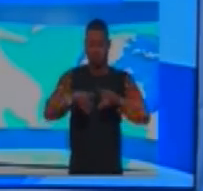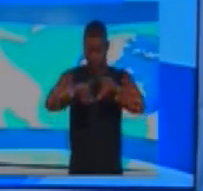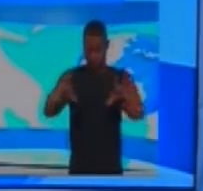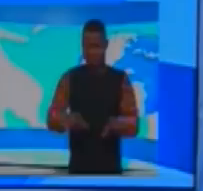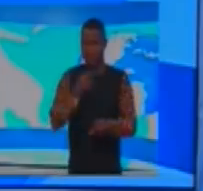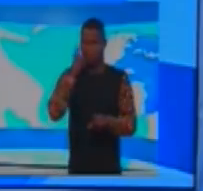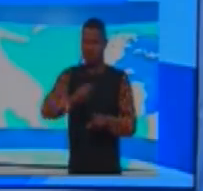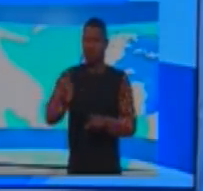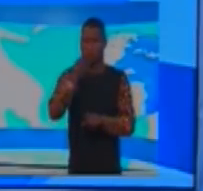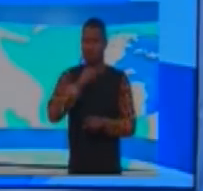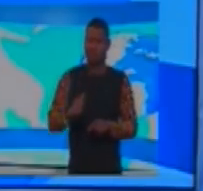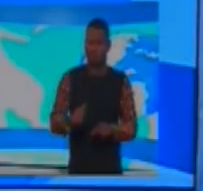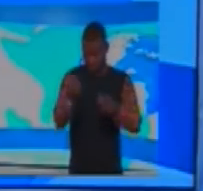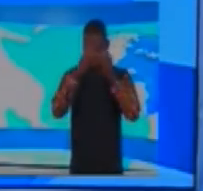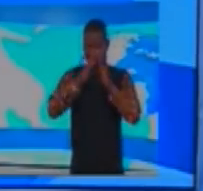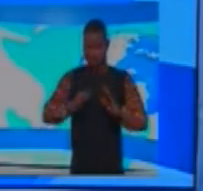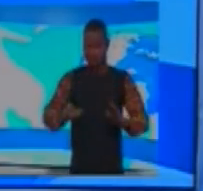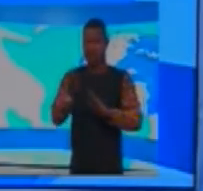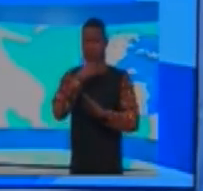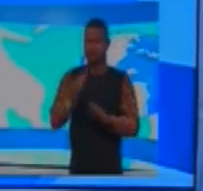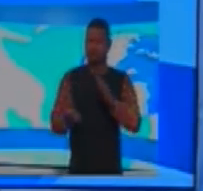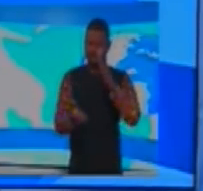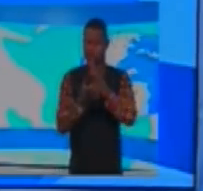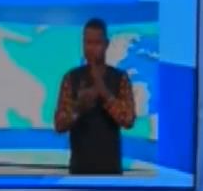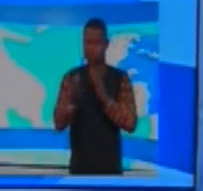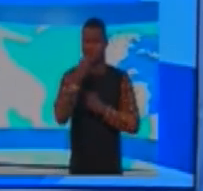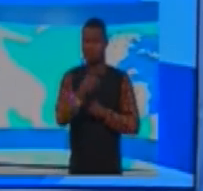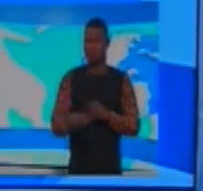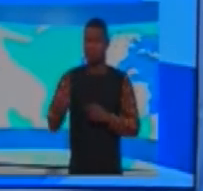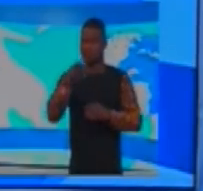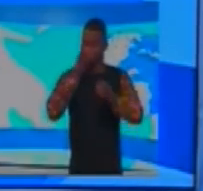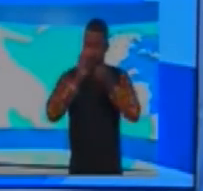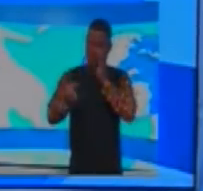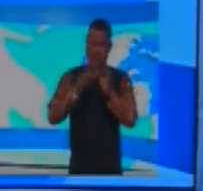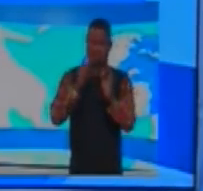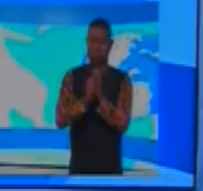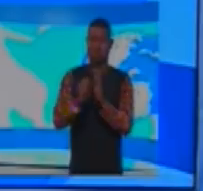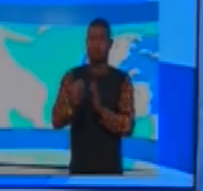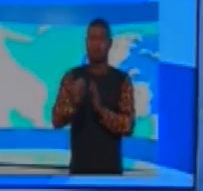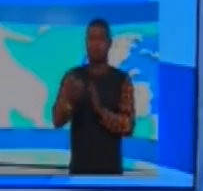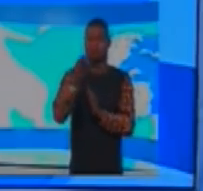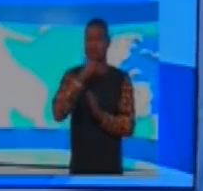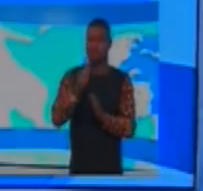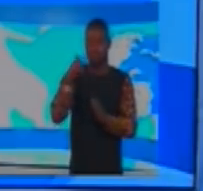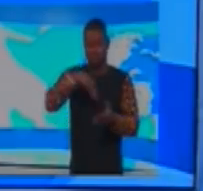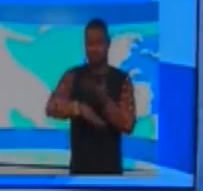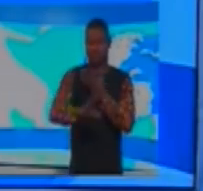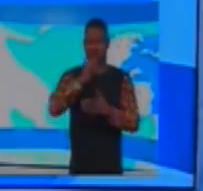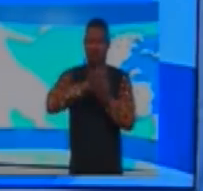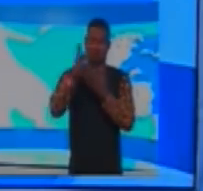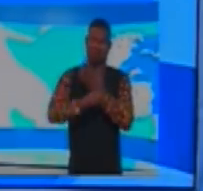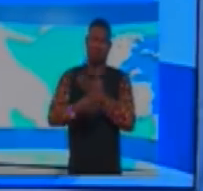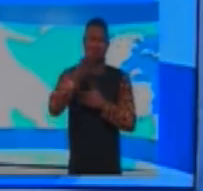devant abriter les équipements techniques de communication électronique. Le CELTER entre dans le cadre du